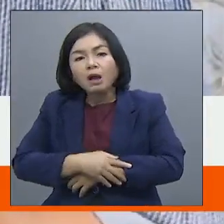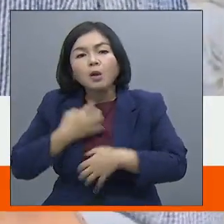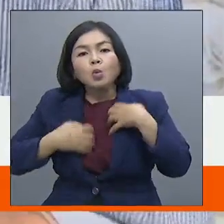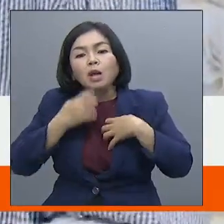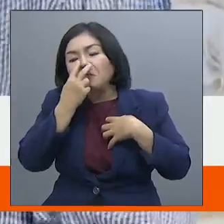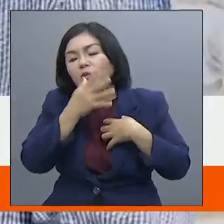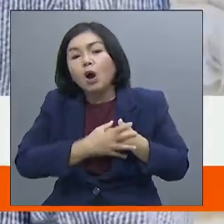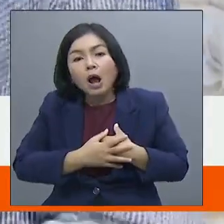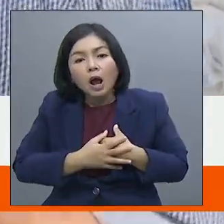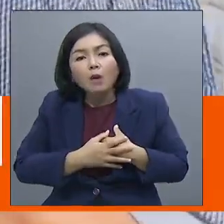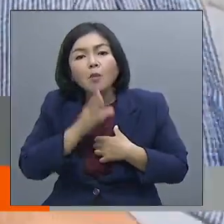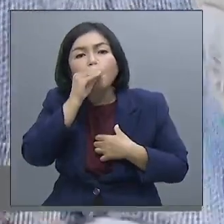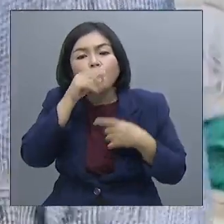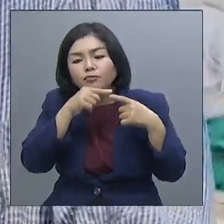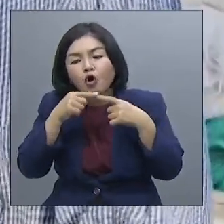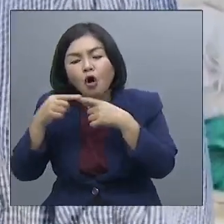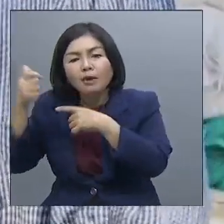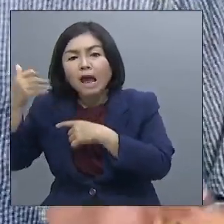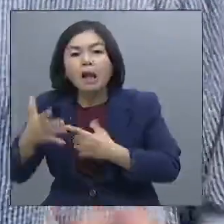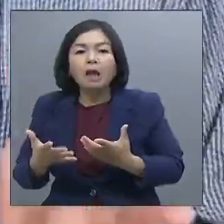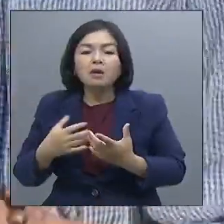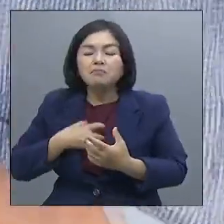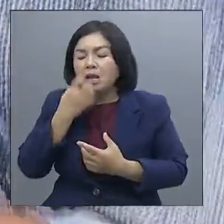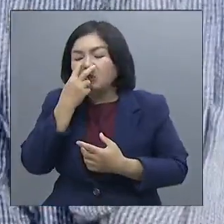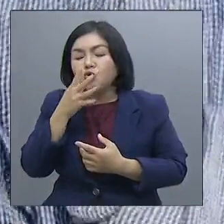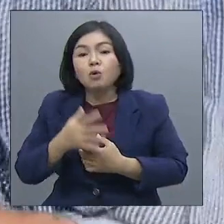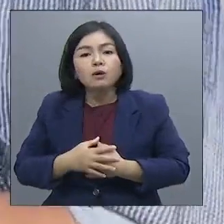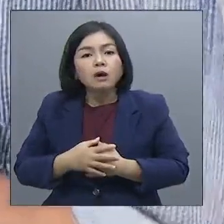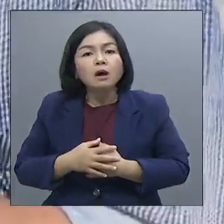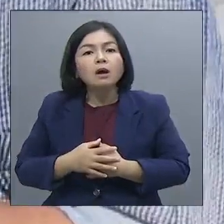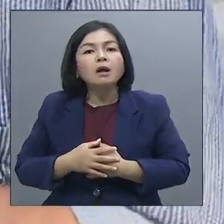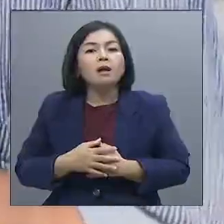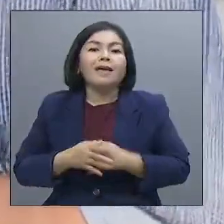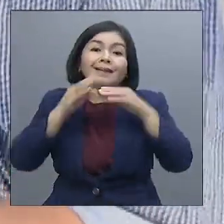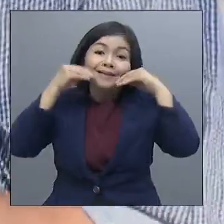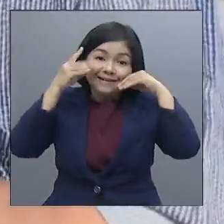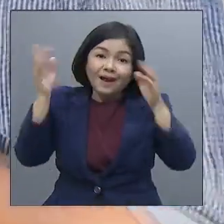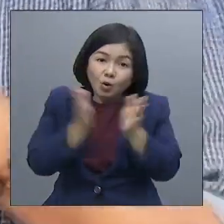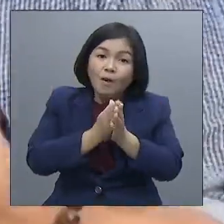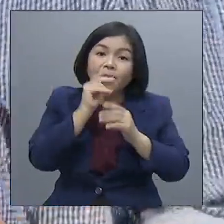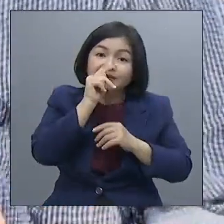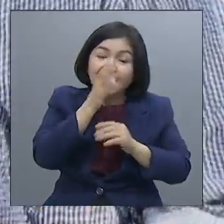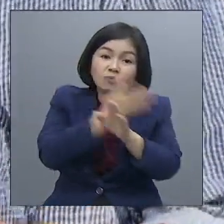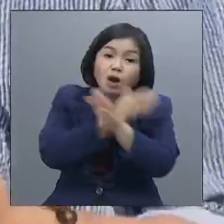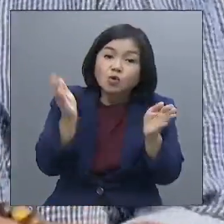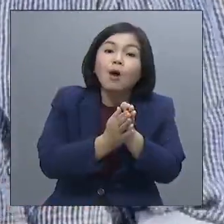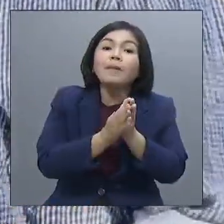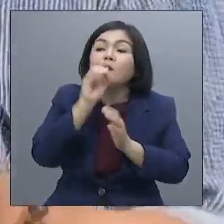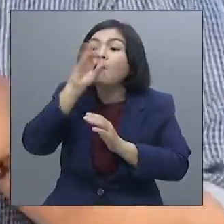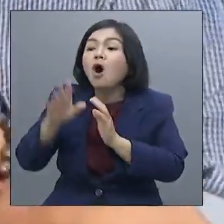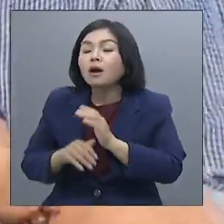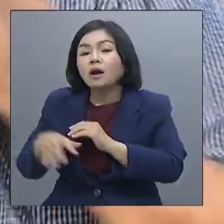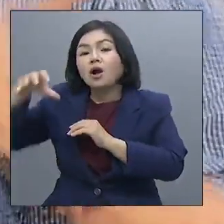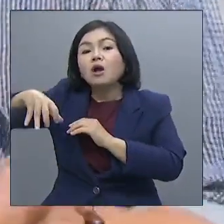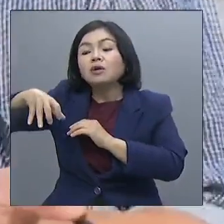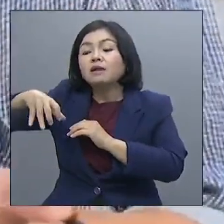คนพูดกระตุกเขาไม่ดูสัญญาณกระตุกแน่นอนคุณควบรวมก่อนหน้าเพื่อแล้วก็อ้างกสทช.ว่